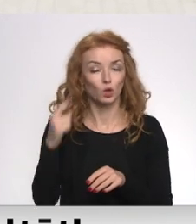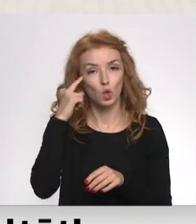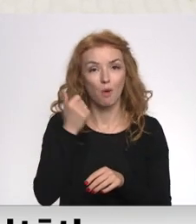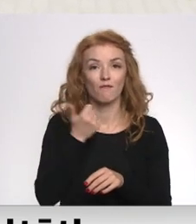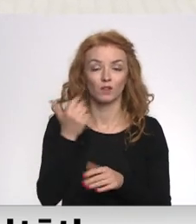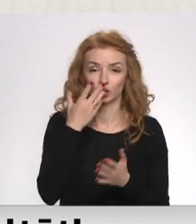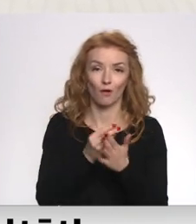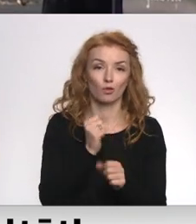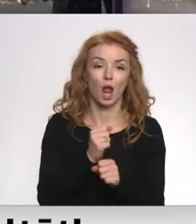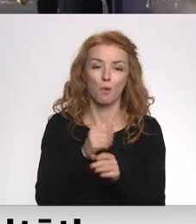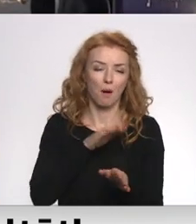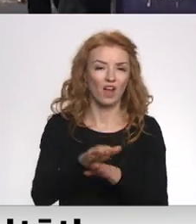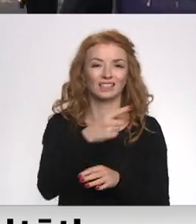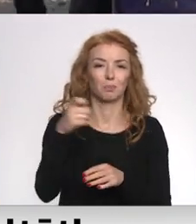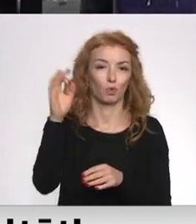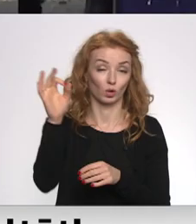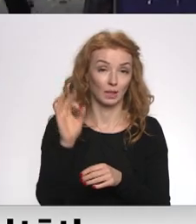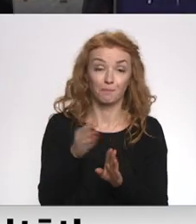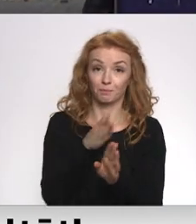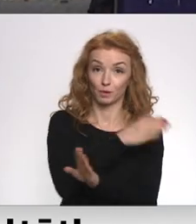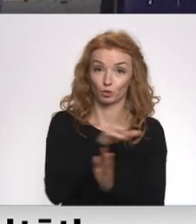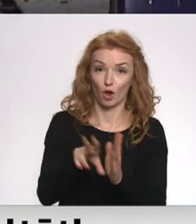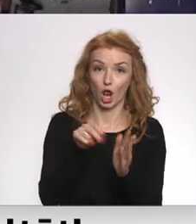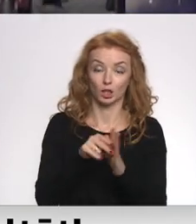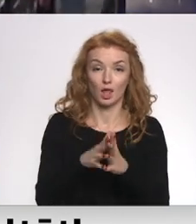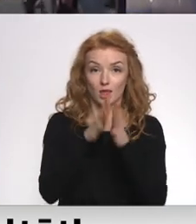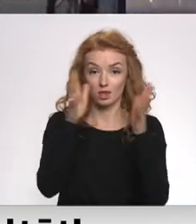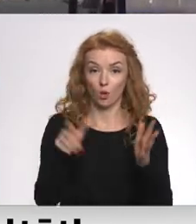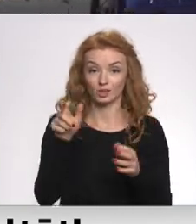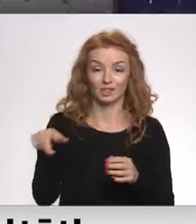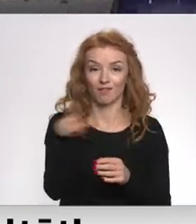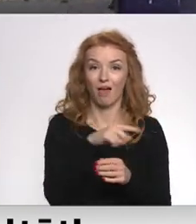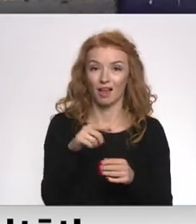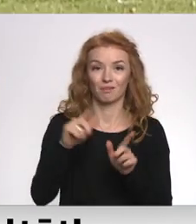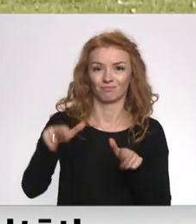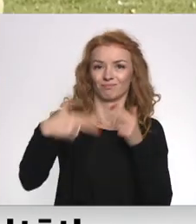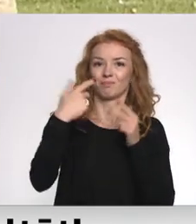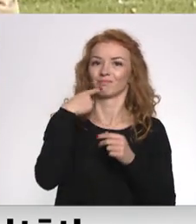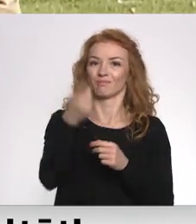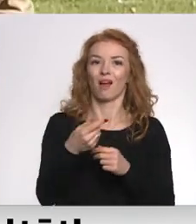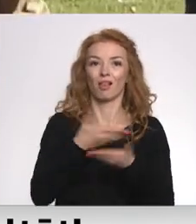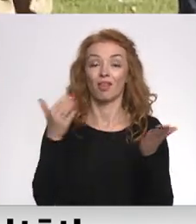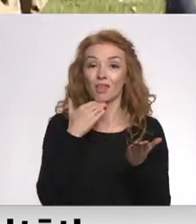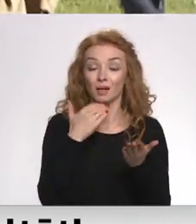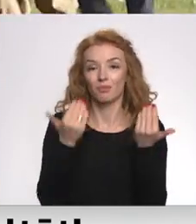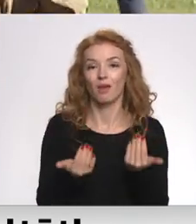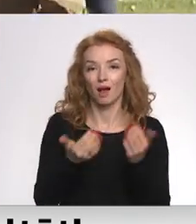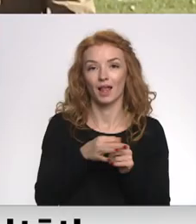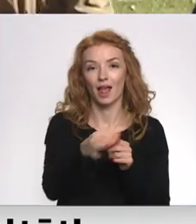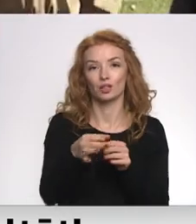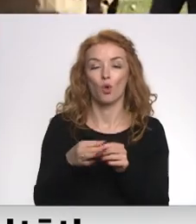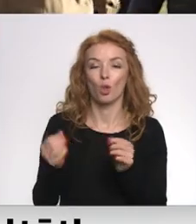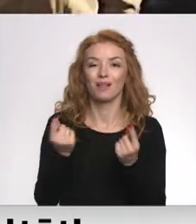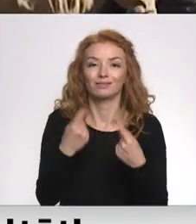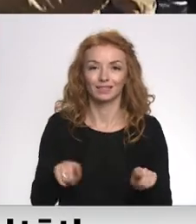viņš uz 100% ir izdarījis. Ja pirms vēlēšanām daudzi televīzijas kameru priekšā nevēlējās runāt, tad tagad reģionos vērojama